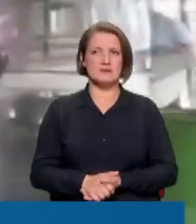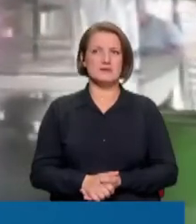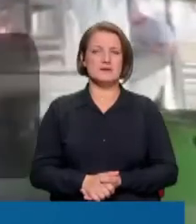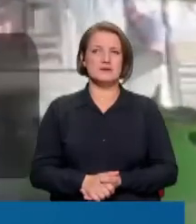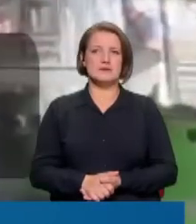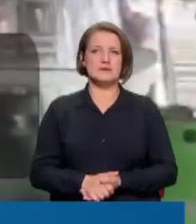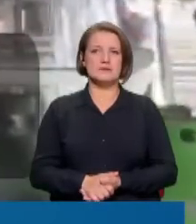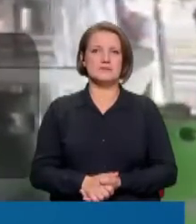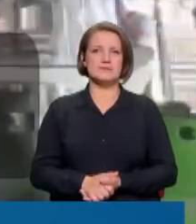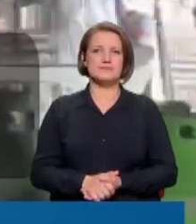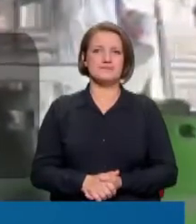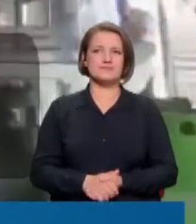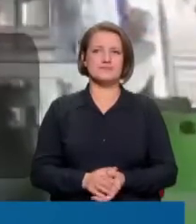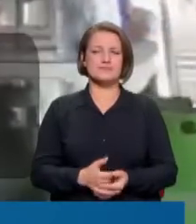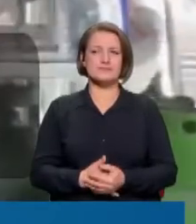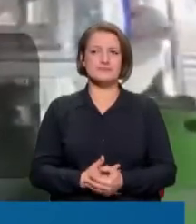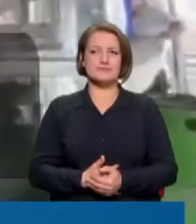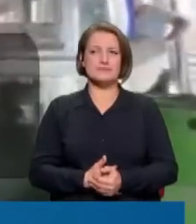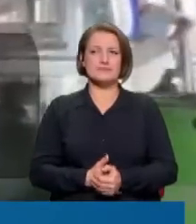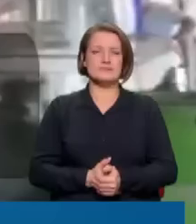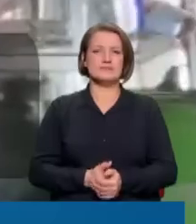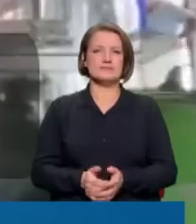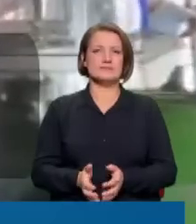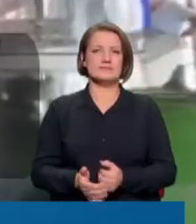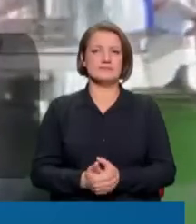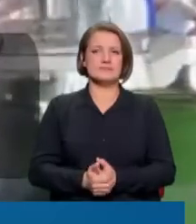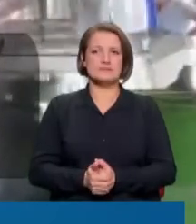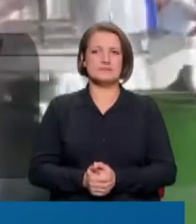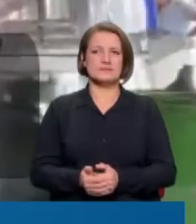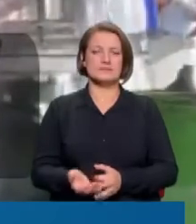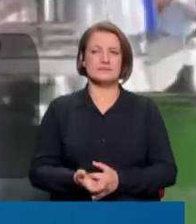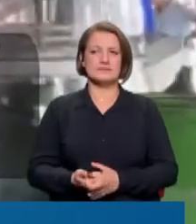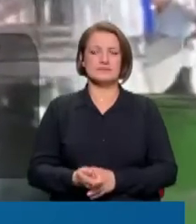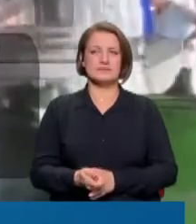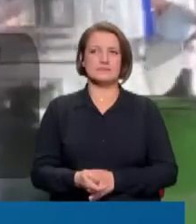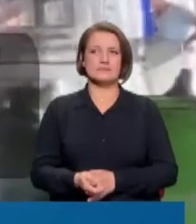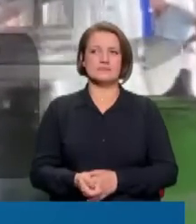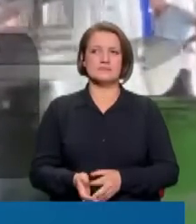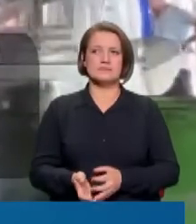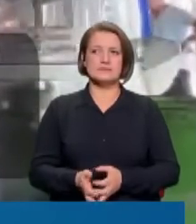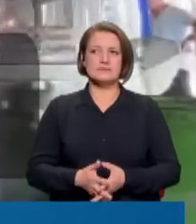oluşturmak un tedarikinde zorlanıyoruz bugün için yetecek kadar unumuz var